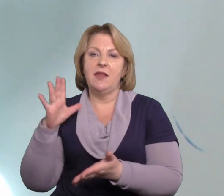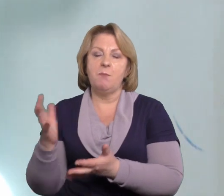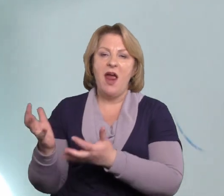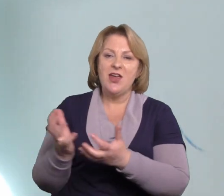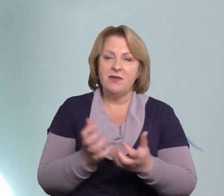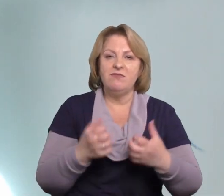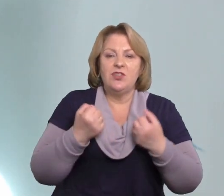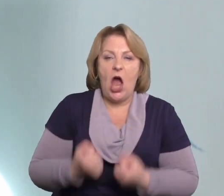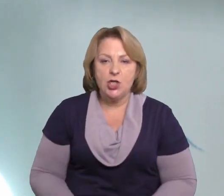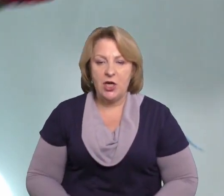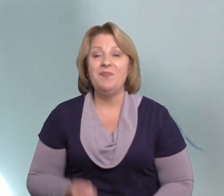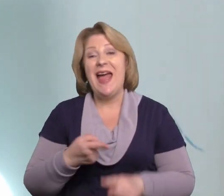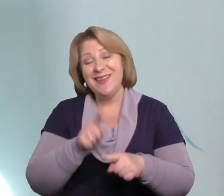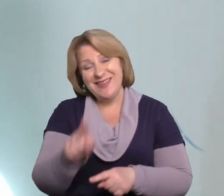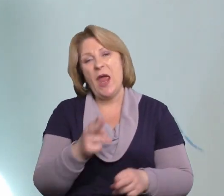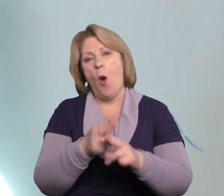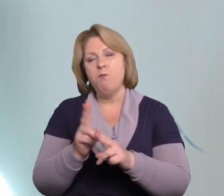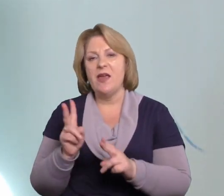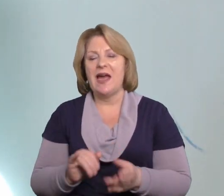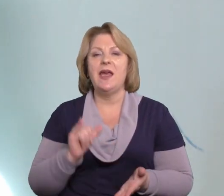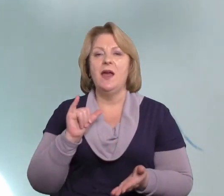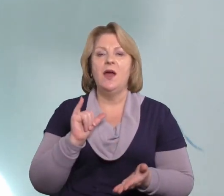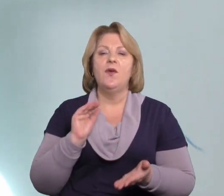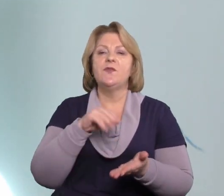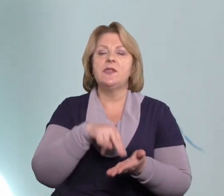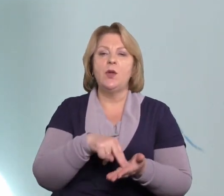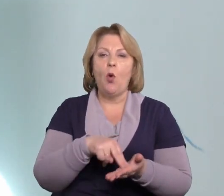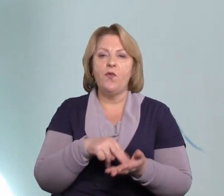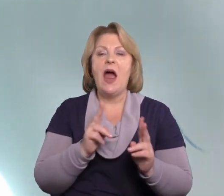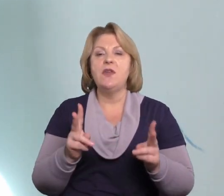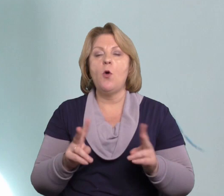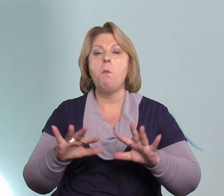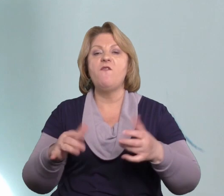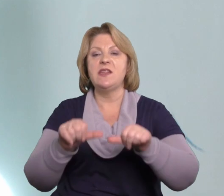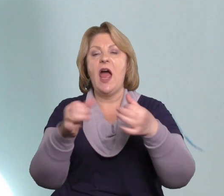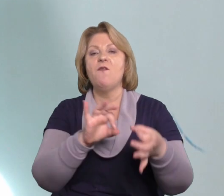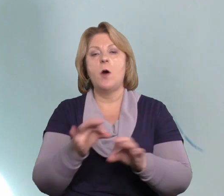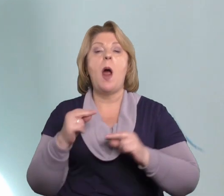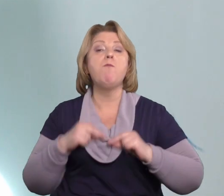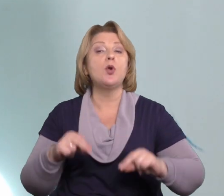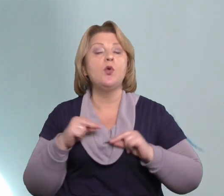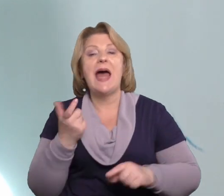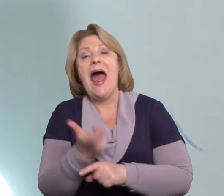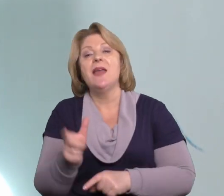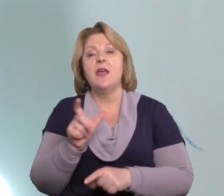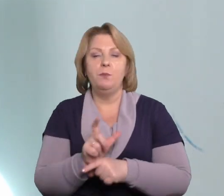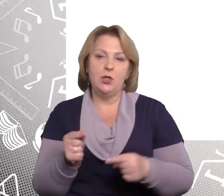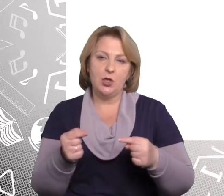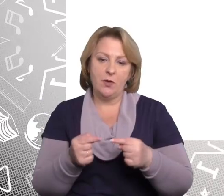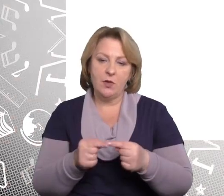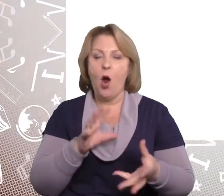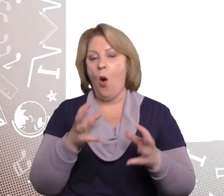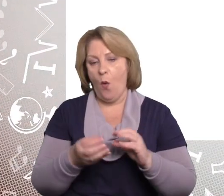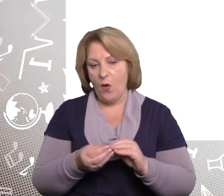чином, це якби ті обмеження, які встановлюють, в якому випадку ця формула працює найбільш точно.